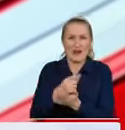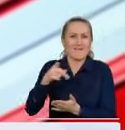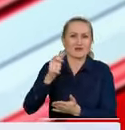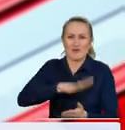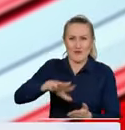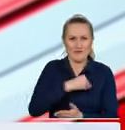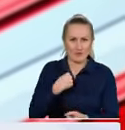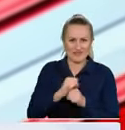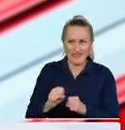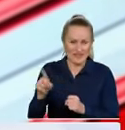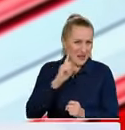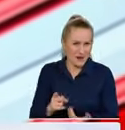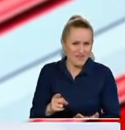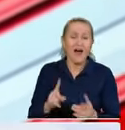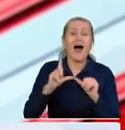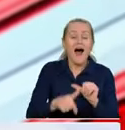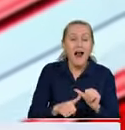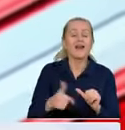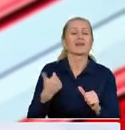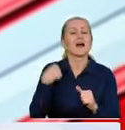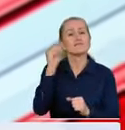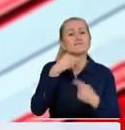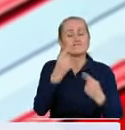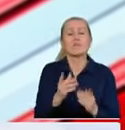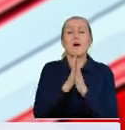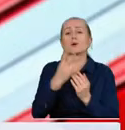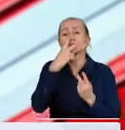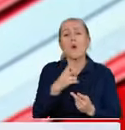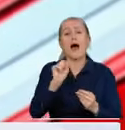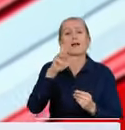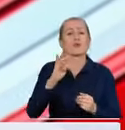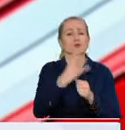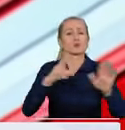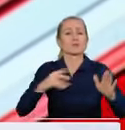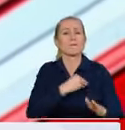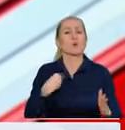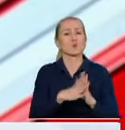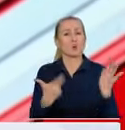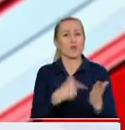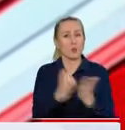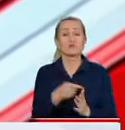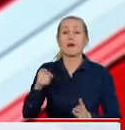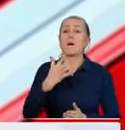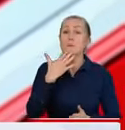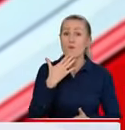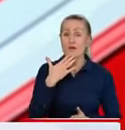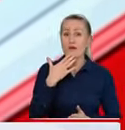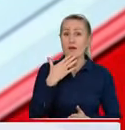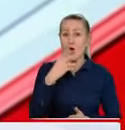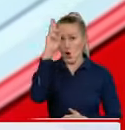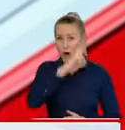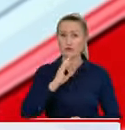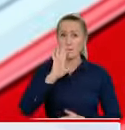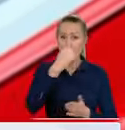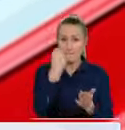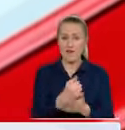ten sposób. Proszę spojrzeć na artykuł 48 polskiej konstytucji, który mówi, że rodzice mają prawo do